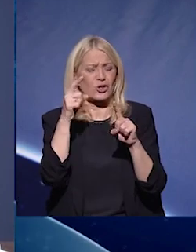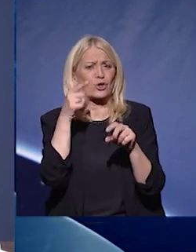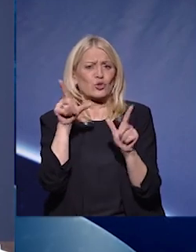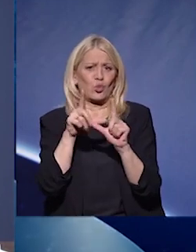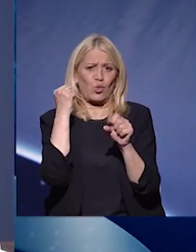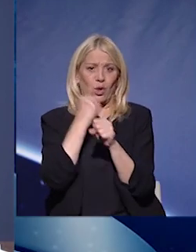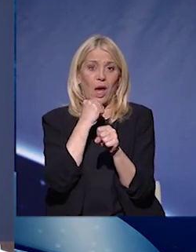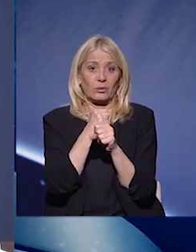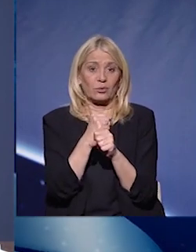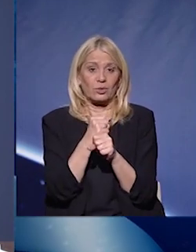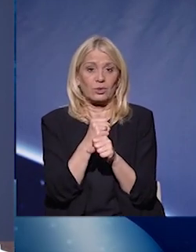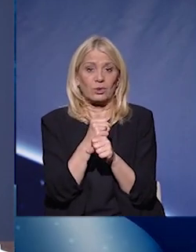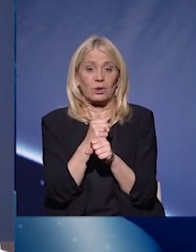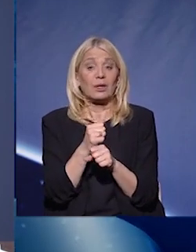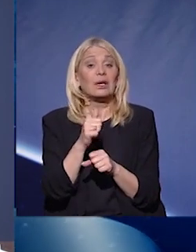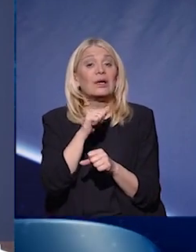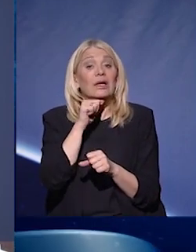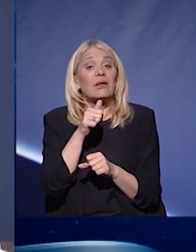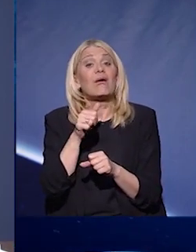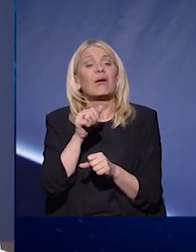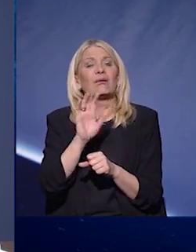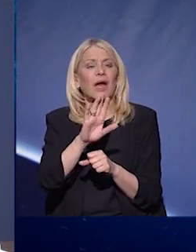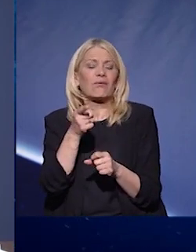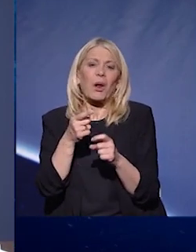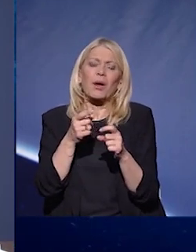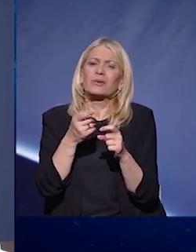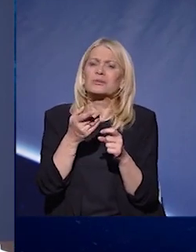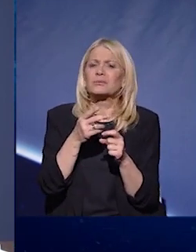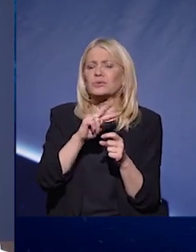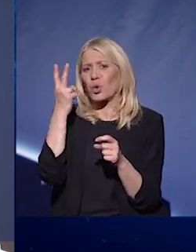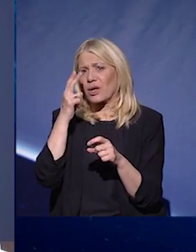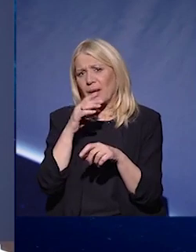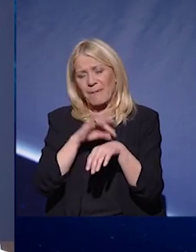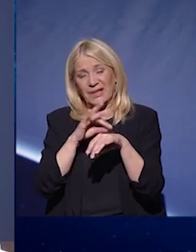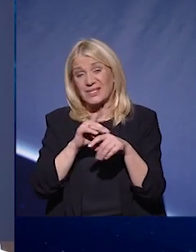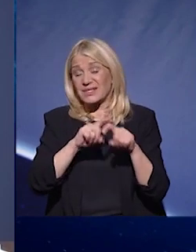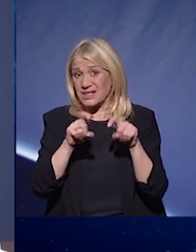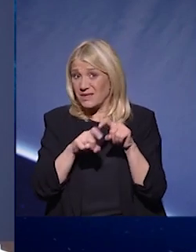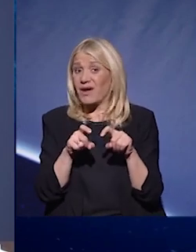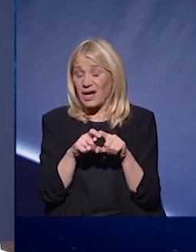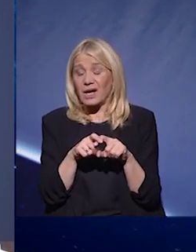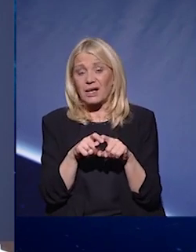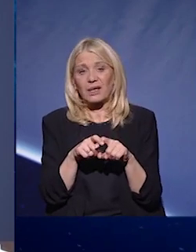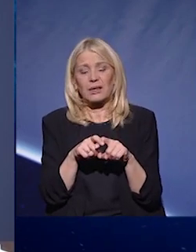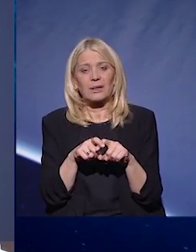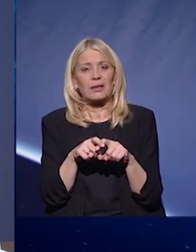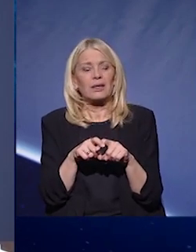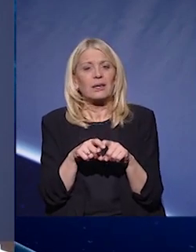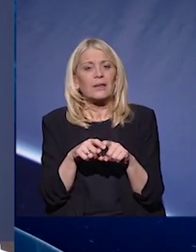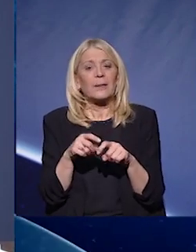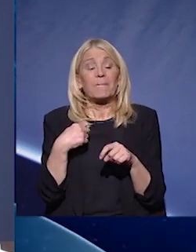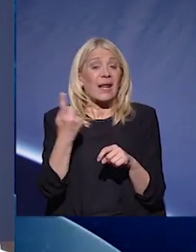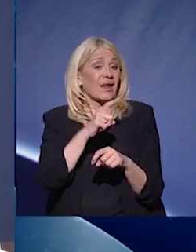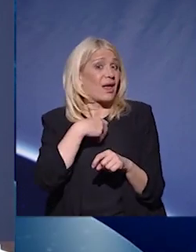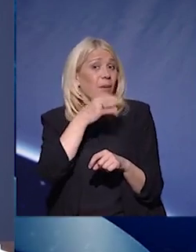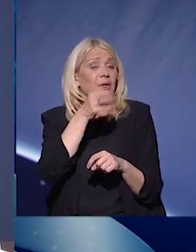radu. I tih takozvanih paramedicinskih stvari. I ja to, nije